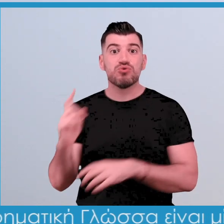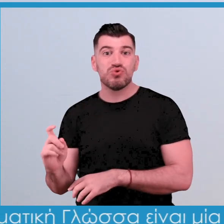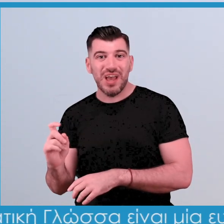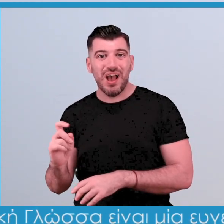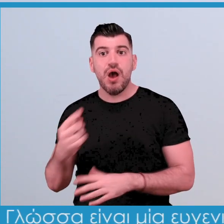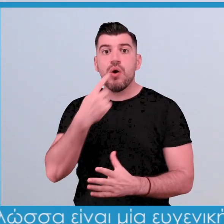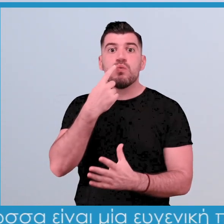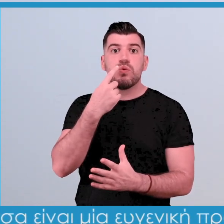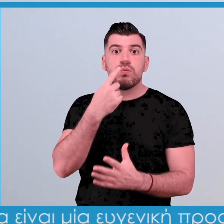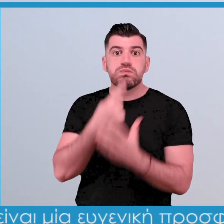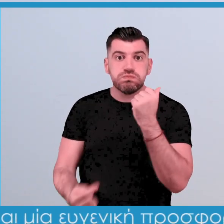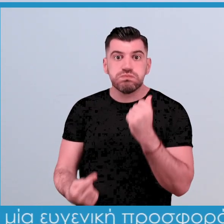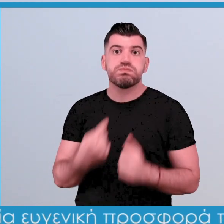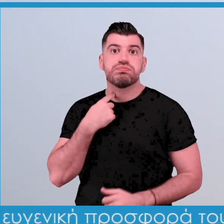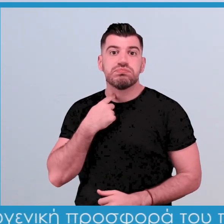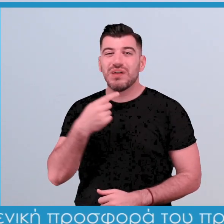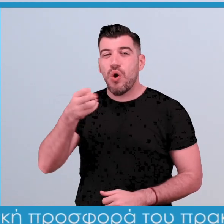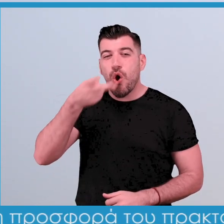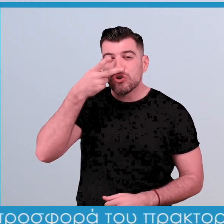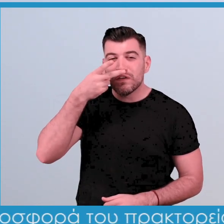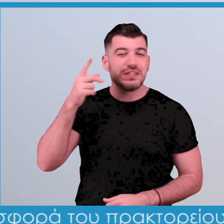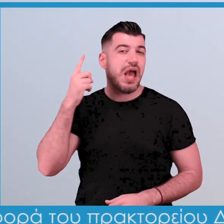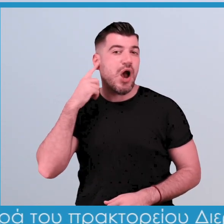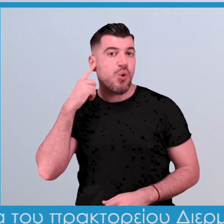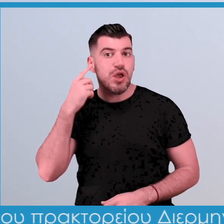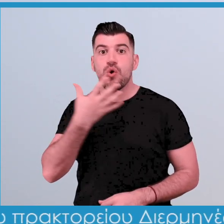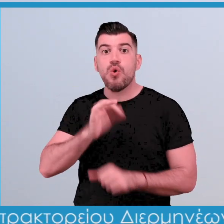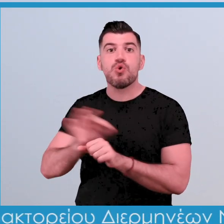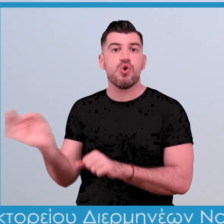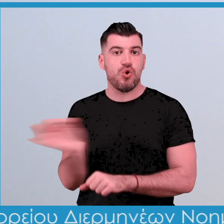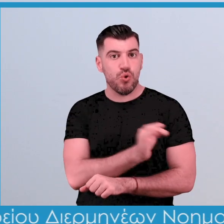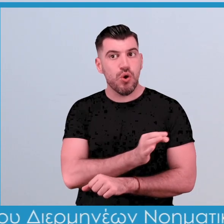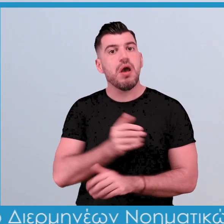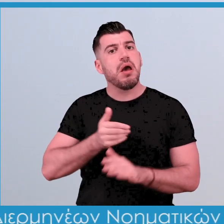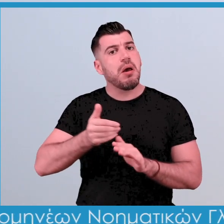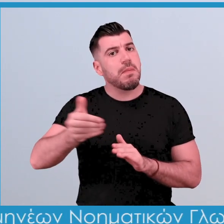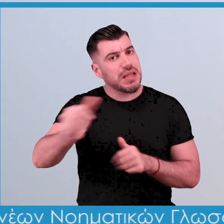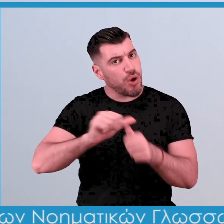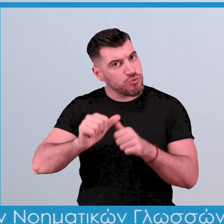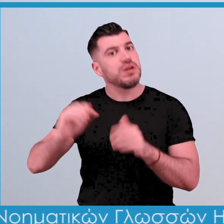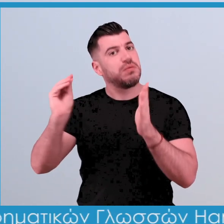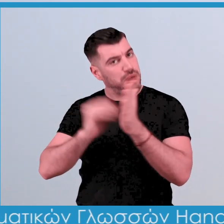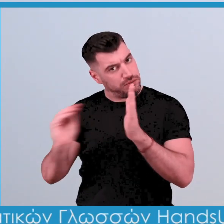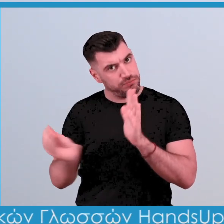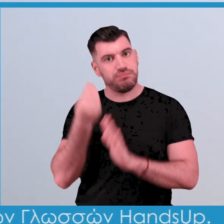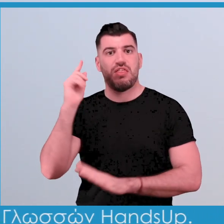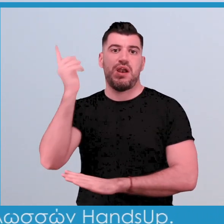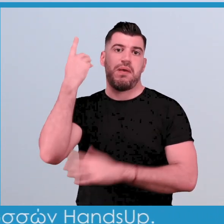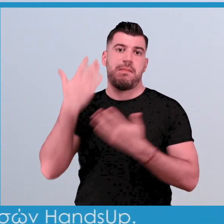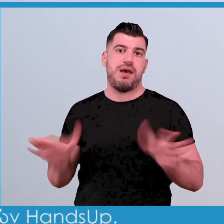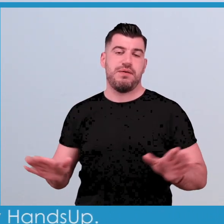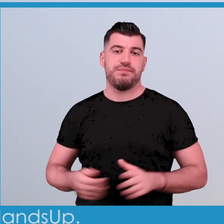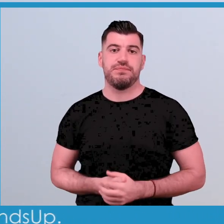όσφρηση ή ακοή ενώ είχαν κορονοϊό, ευτυχώς μετά ξαναβρίσκουν τη χαμένη αίσθησή τους. Τον